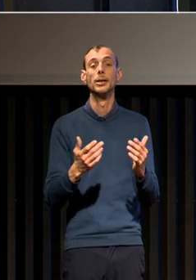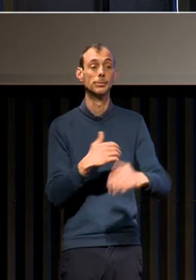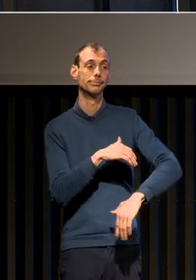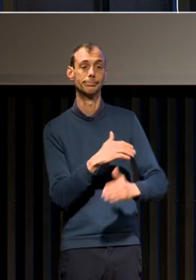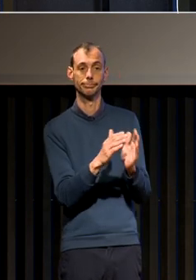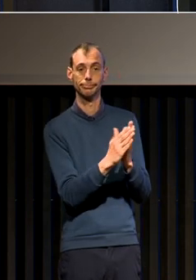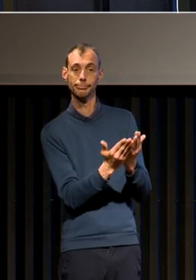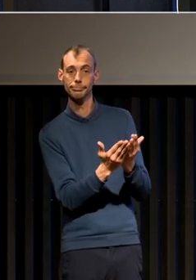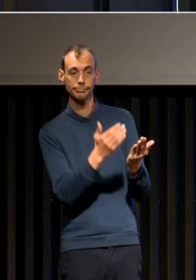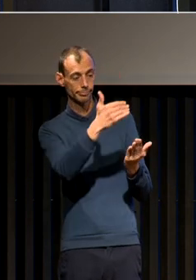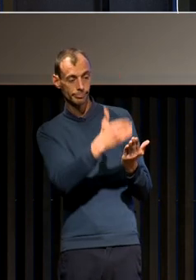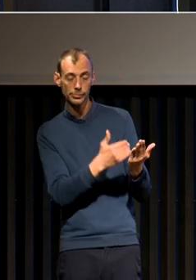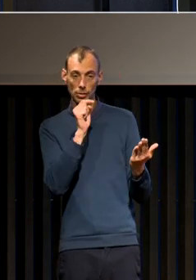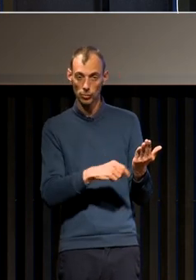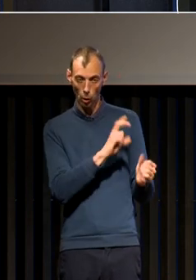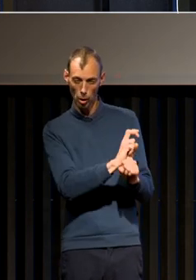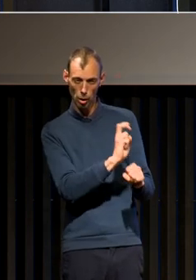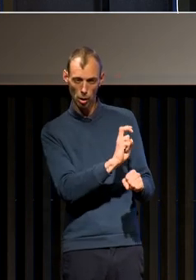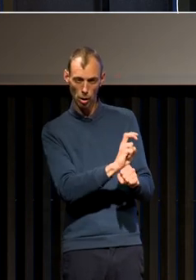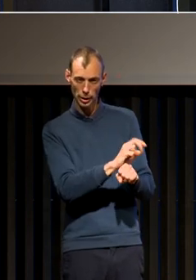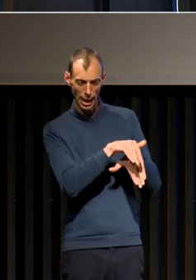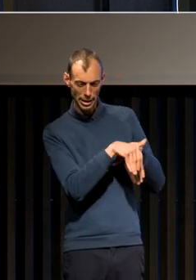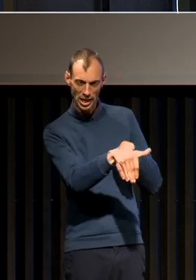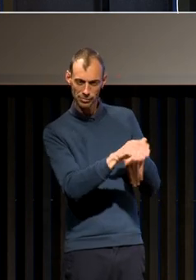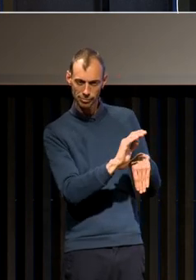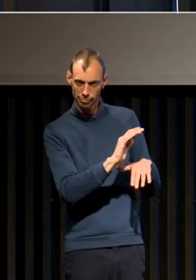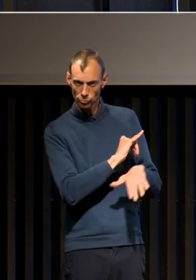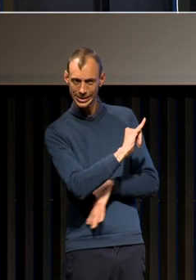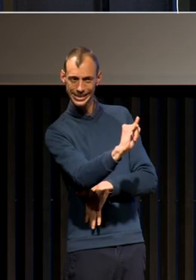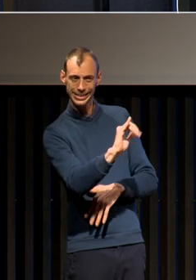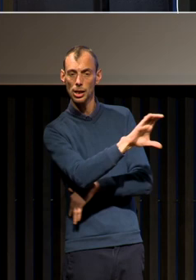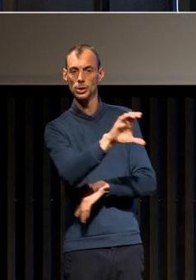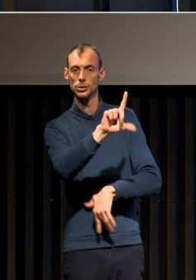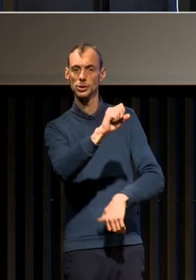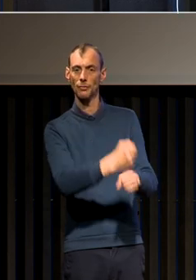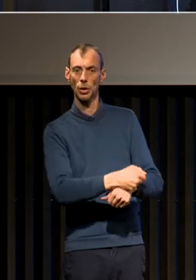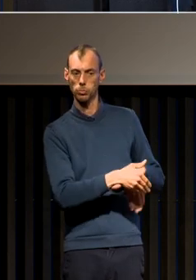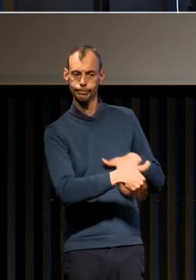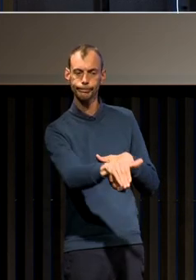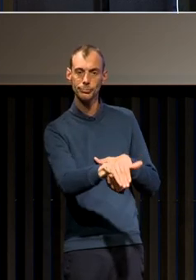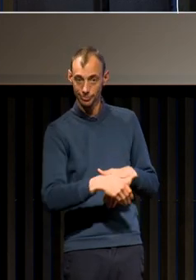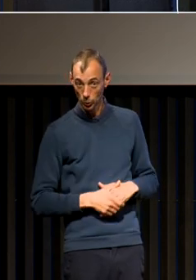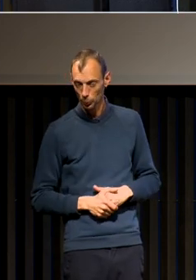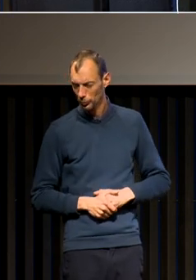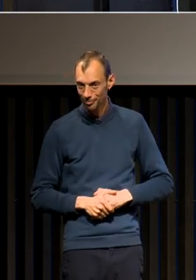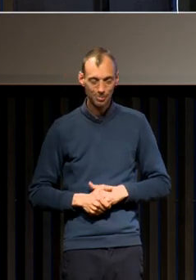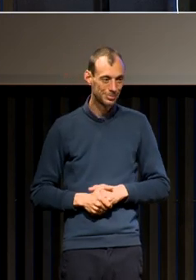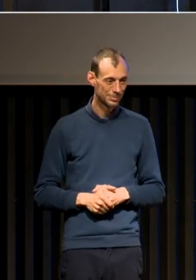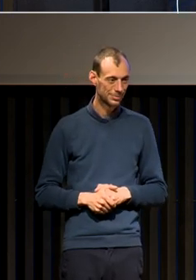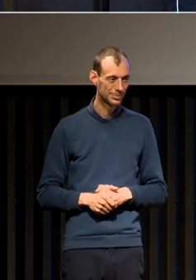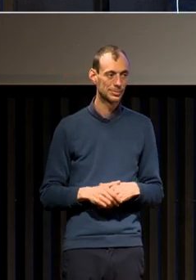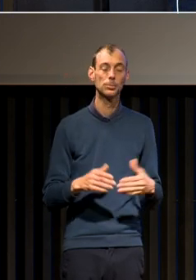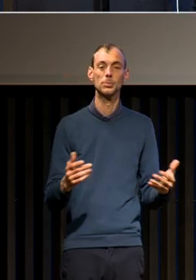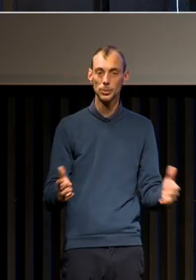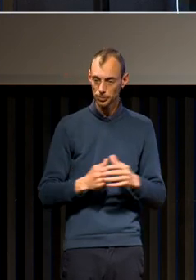données pendant 120 ans. On a de quoi venir. Alors, comment sont recrutés les donneurs en